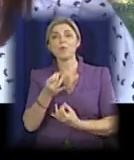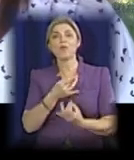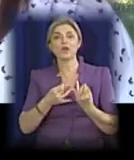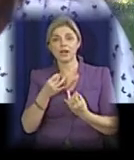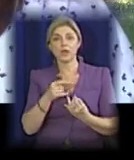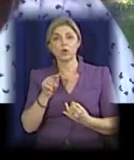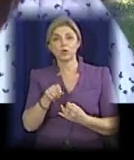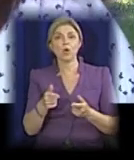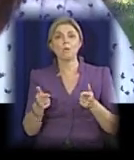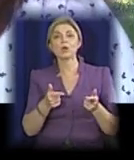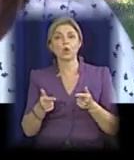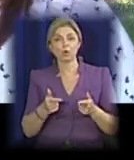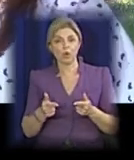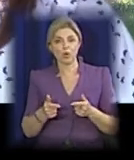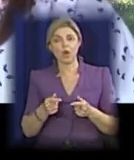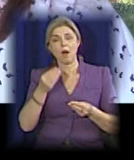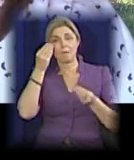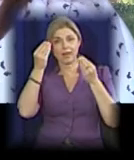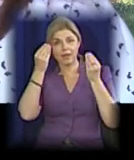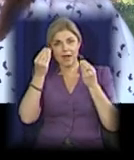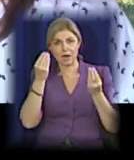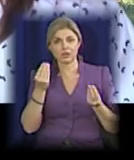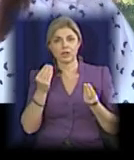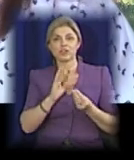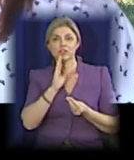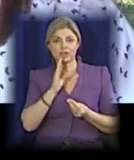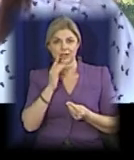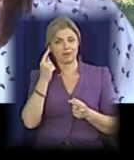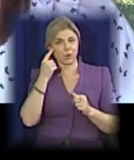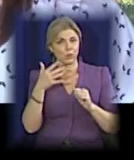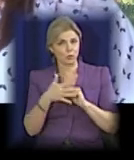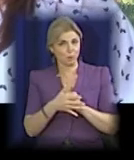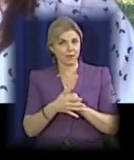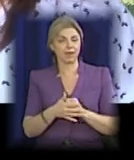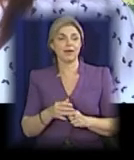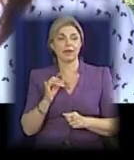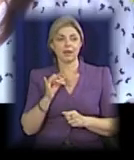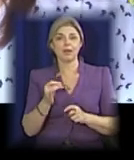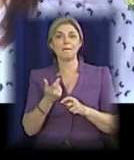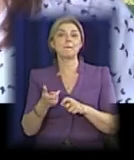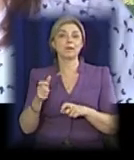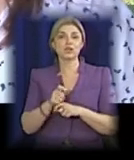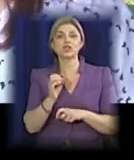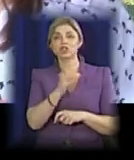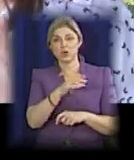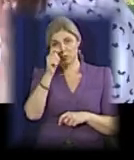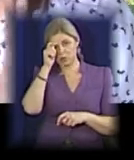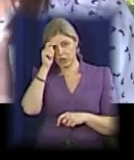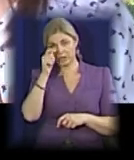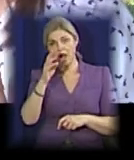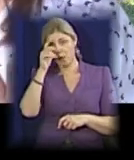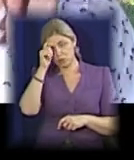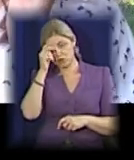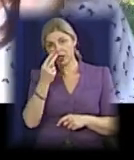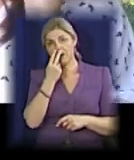от ту саму підготовку. Макіяж, жінка зрозуміє більше, ніж чоловіки. Чоловіки нас бачать